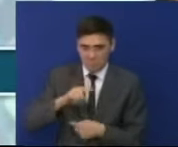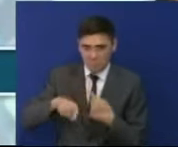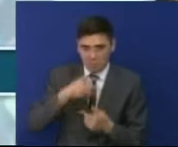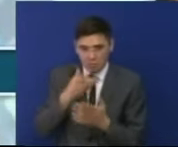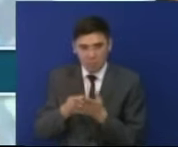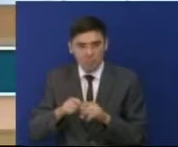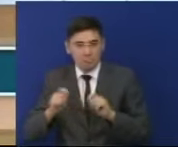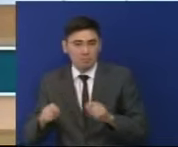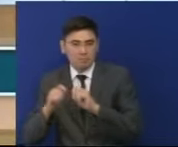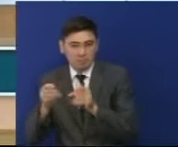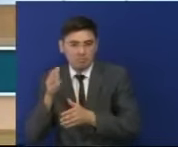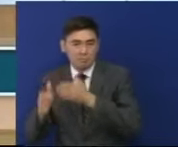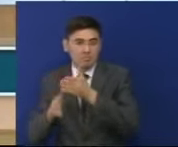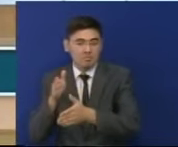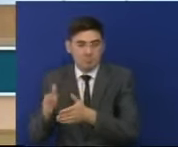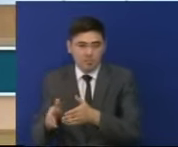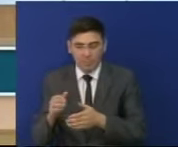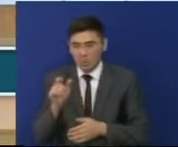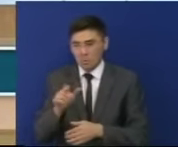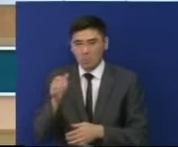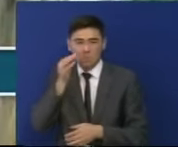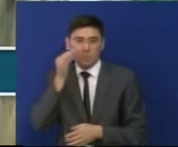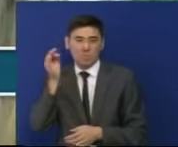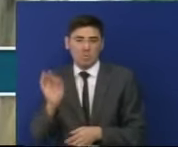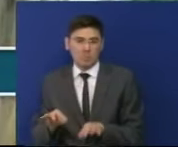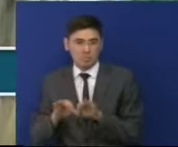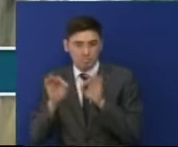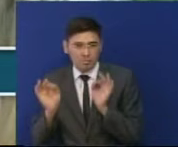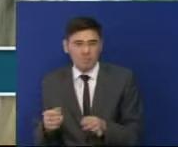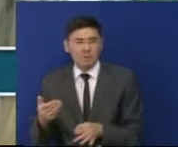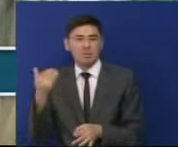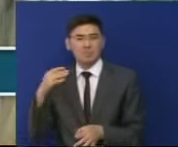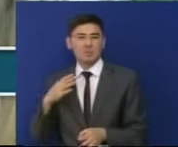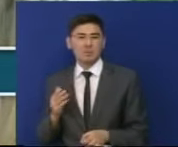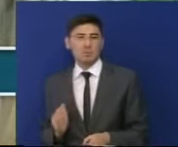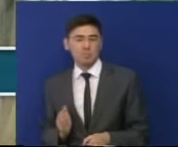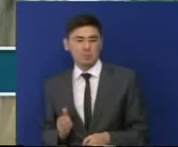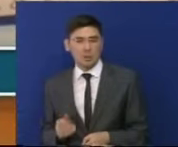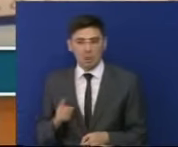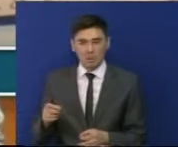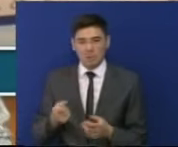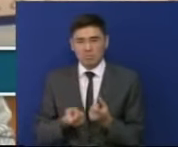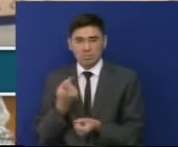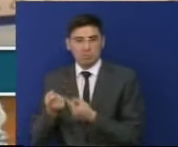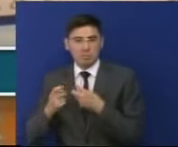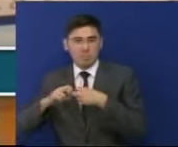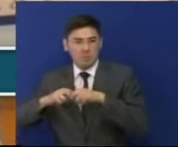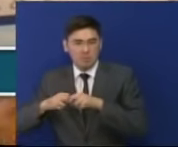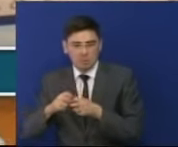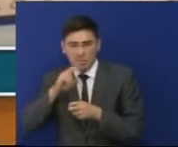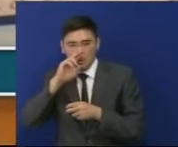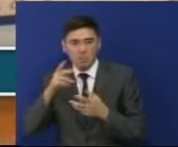встречи делятся не только историями успеха, но и рассказывают об ошибках, которые они допустили в своем бизнесе. Этим мероприятием